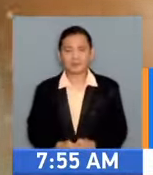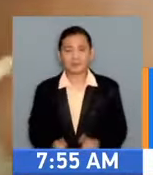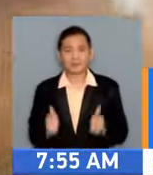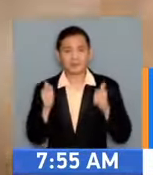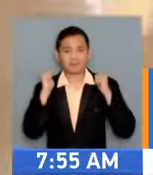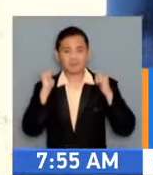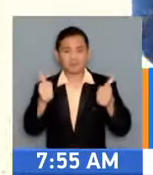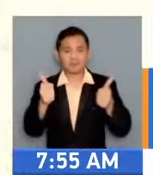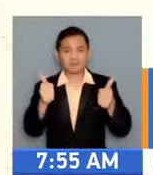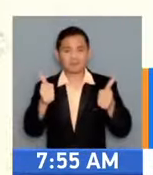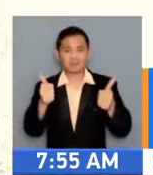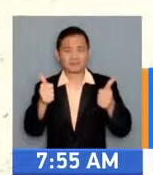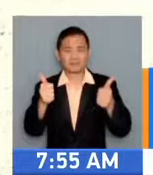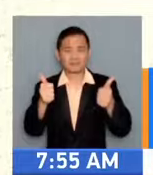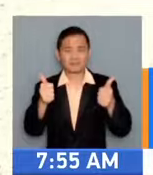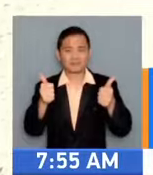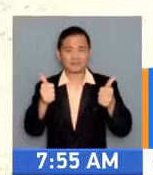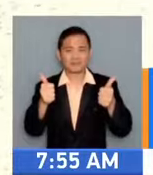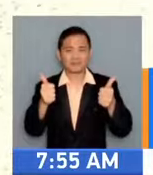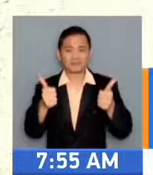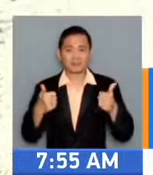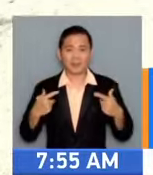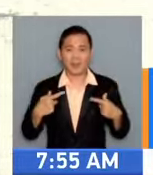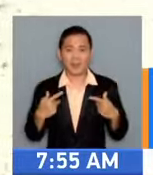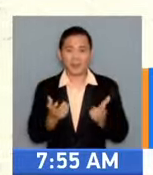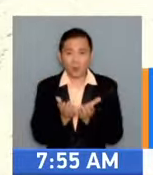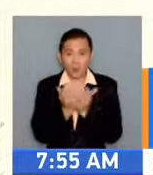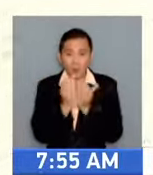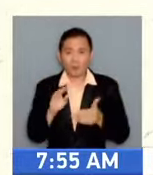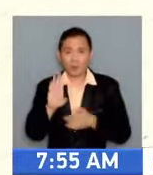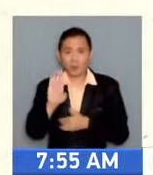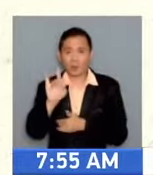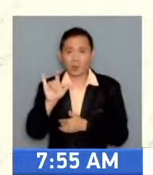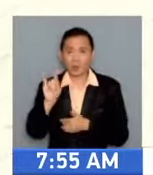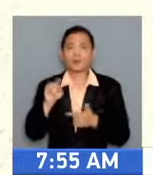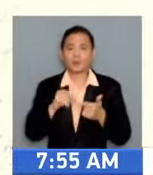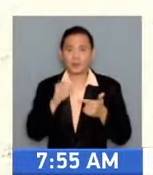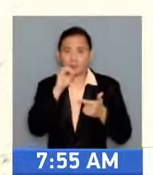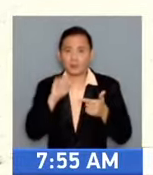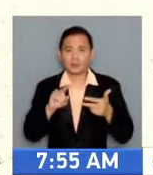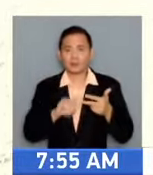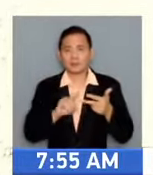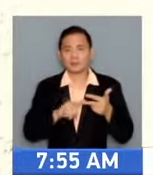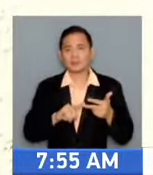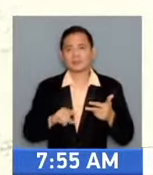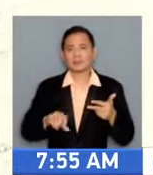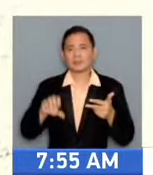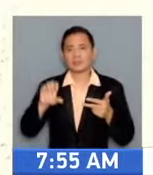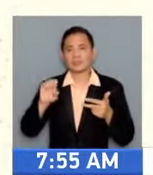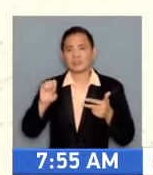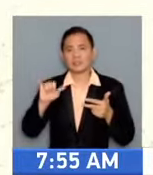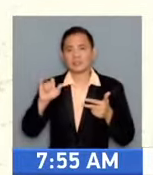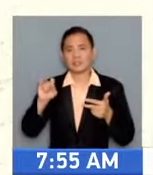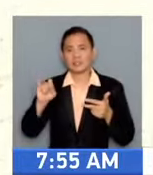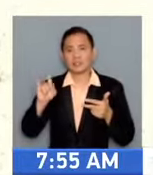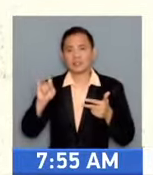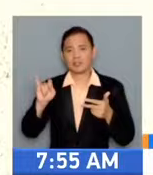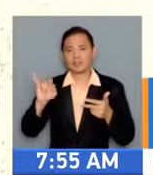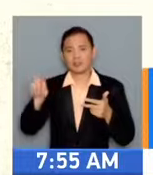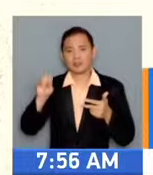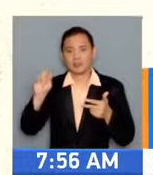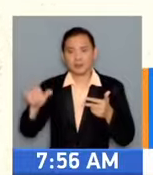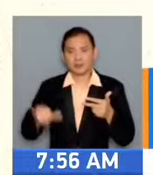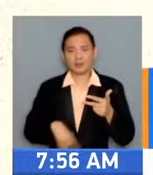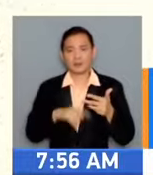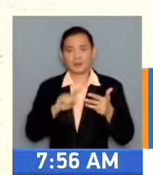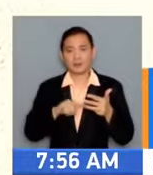sa Pares Bulalo natin, meron din tayong Seekin. Seekin Joy, tama. Seekin Joy at saka syempre yung ating Pares Limpo. Pares